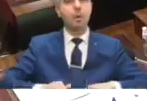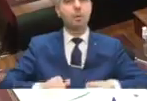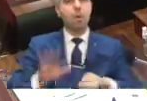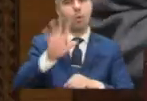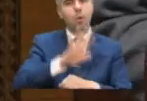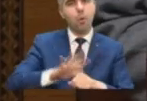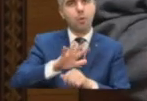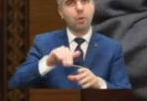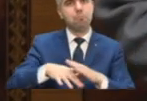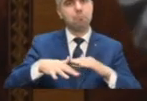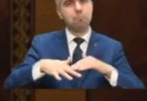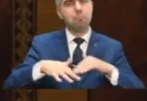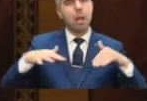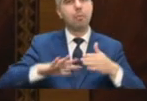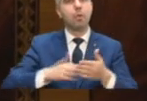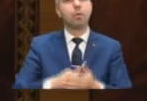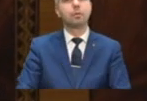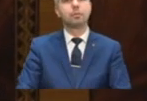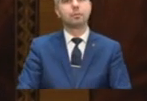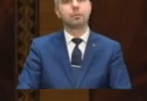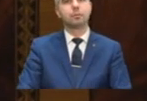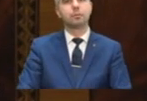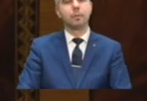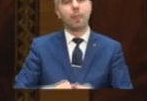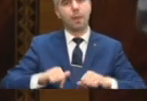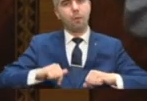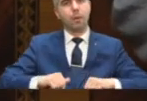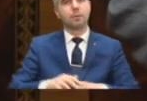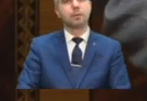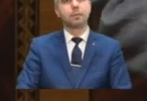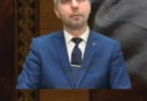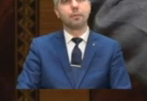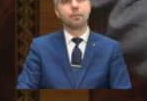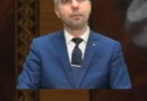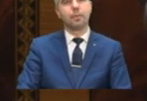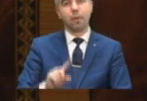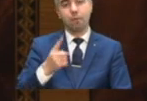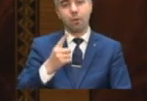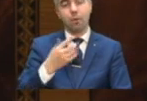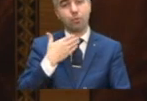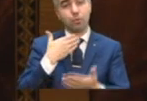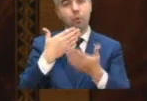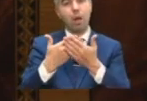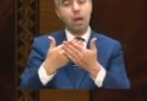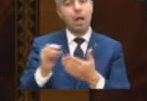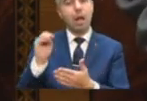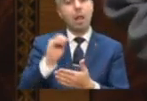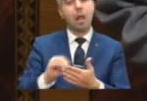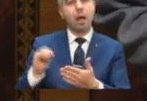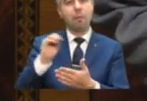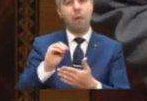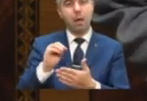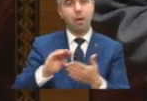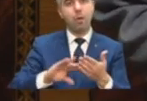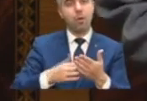إخواني أخواتي الحضور الكريم. السيد الوزير، أولا كنشكرك يوم الأربعاء البشرى اللي عملتي